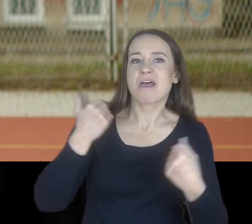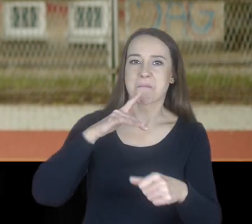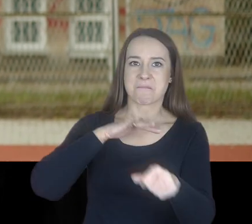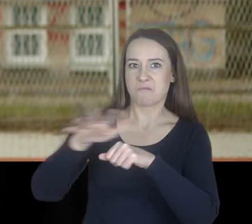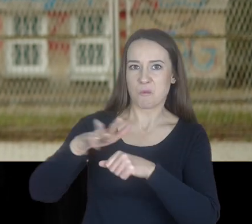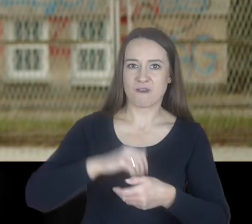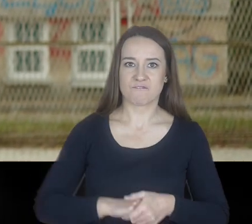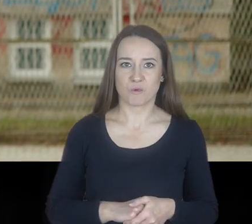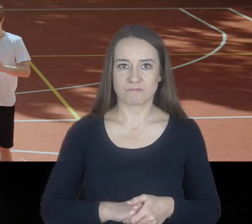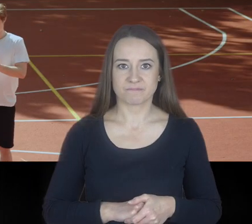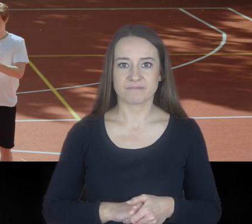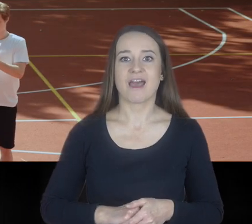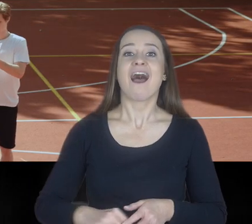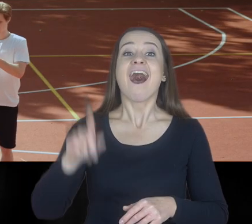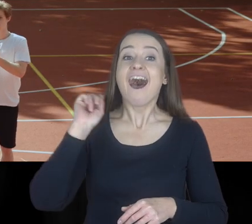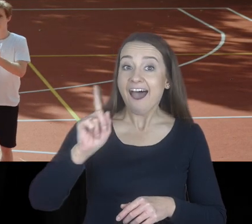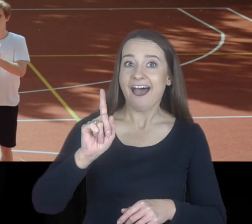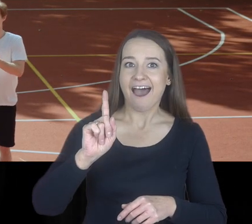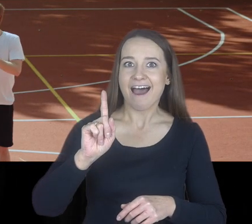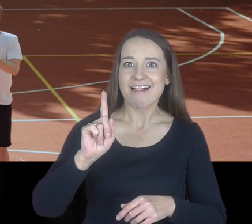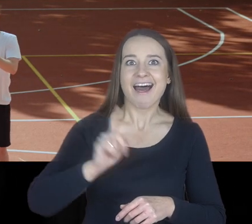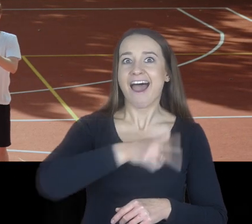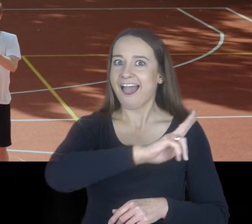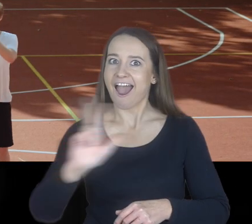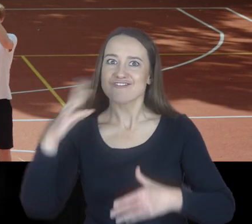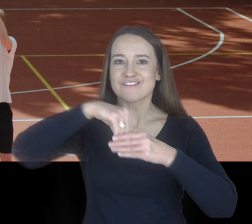Ale na to, żeby w szkole każdy czuł się dobrze już tak.